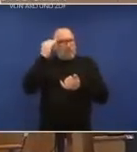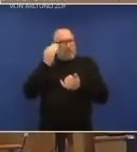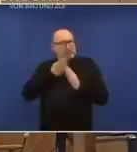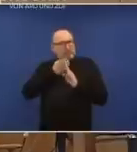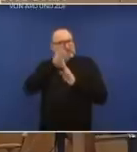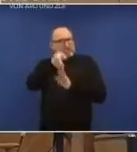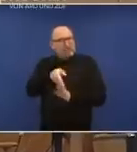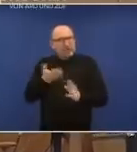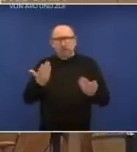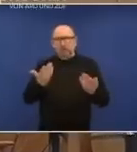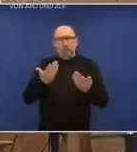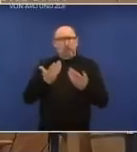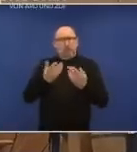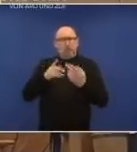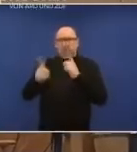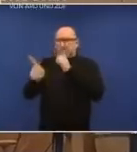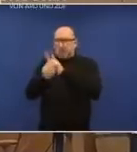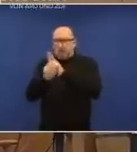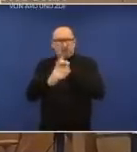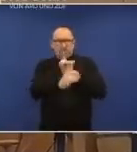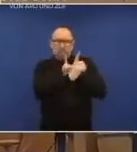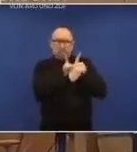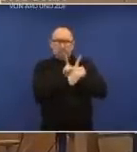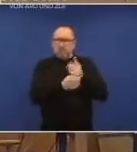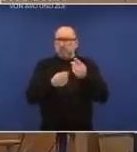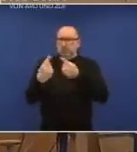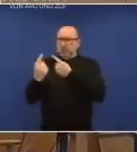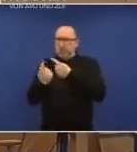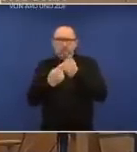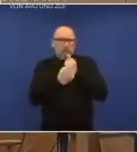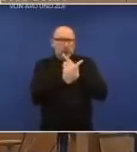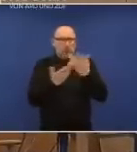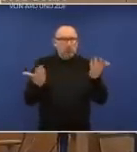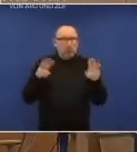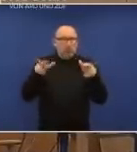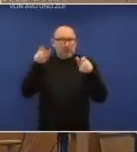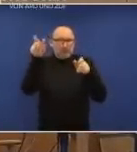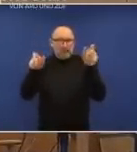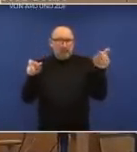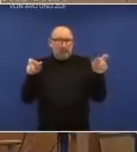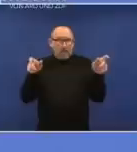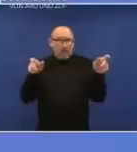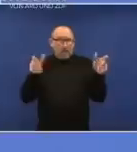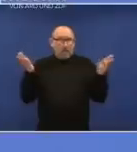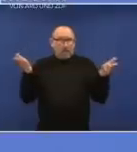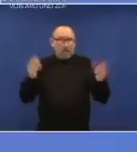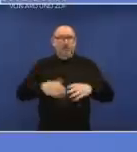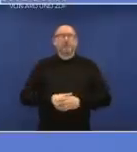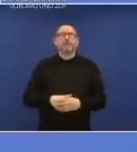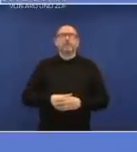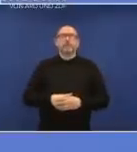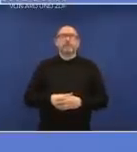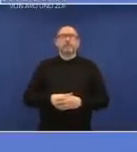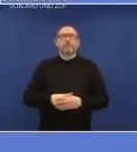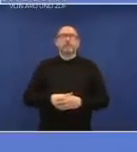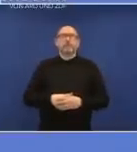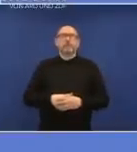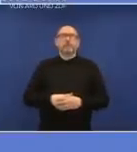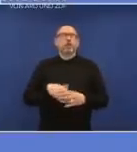Ministerien oder besser gesagt mit den beiden Ministern? Die Bundeskanzlerin ist ja